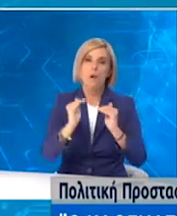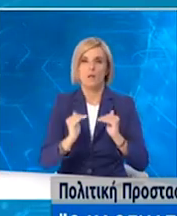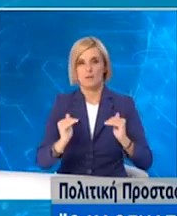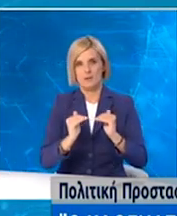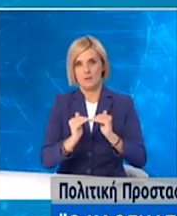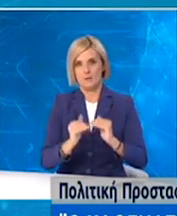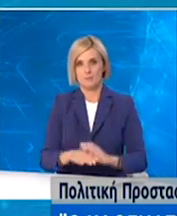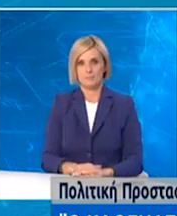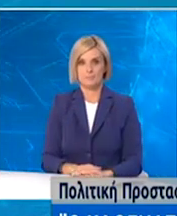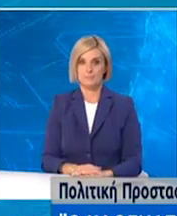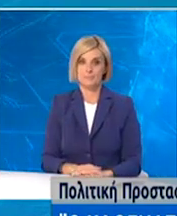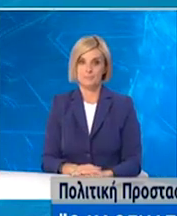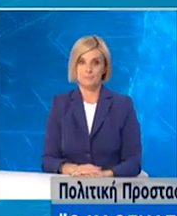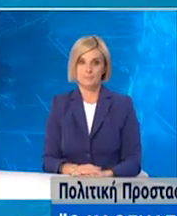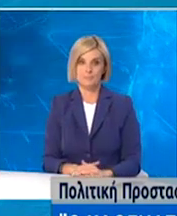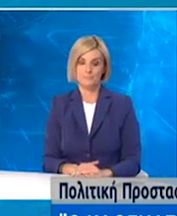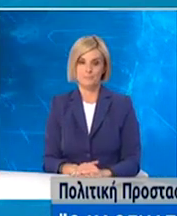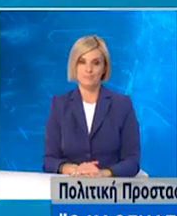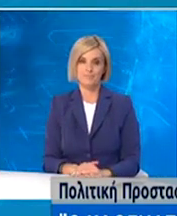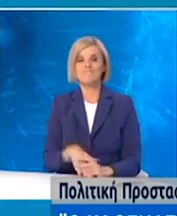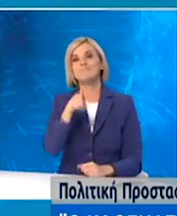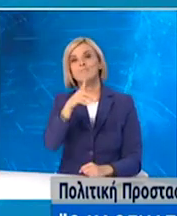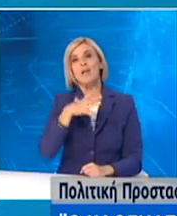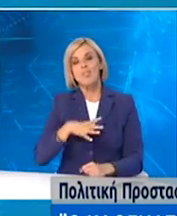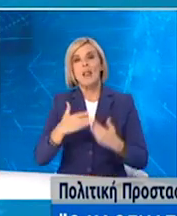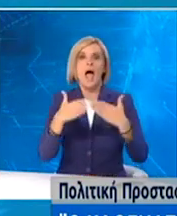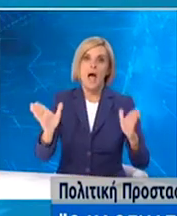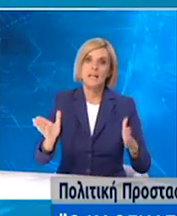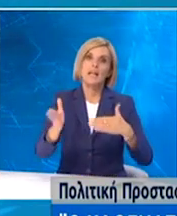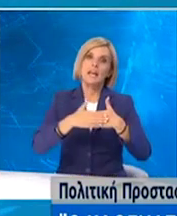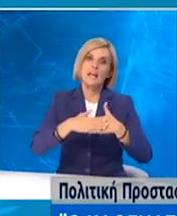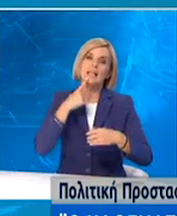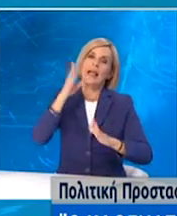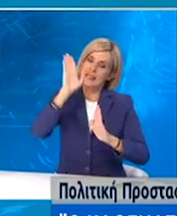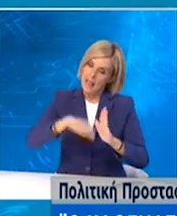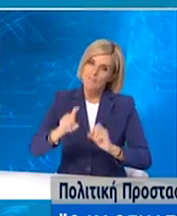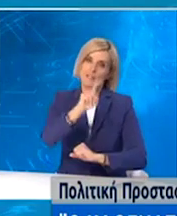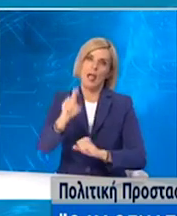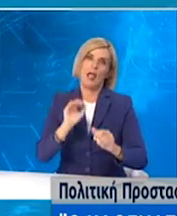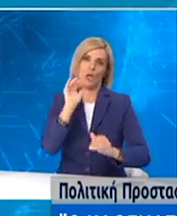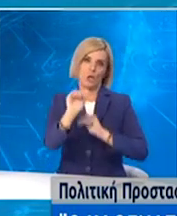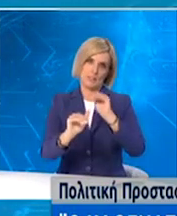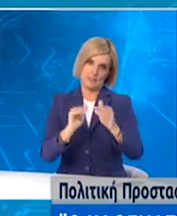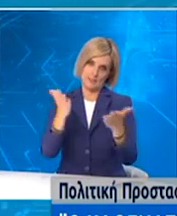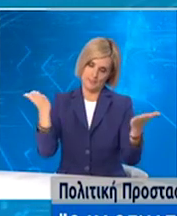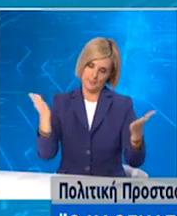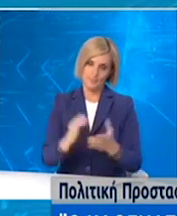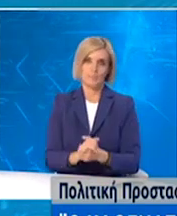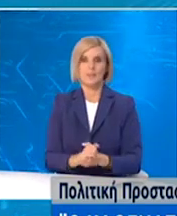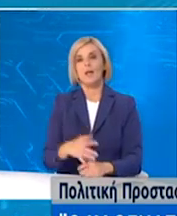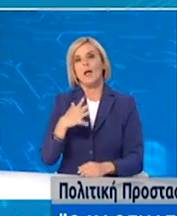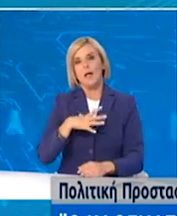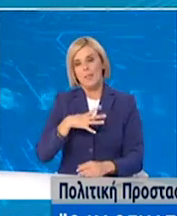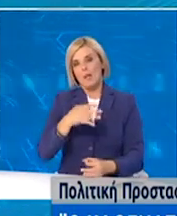Κυρία Παπακοστοπούλου θέλει και να ανοίξει και να κλείσει τη σημερινή πρώτη συνέντευξη, οπότε με χαρά να πάρουμε την τελευταία ερώτηση. Εγώ πάντως ήθελα να διευκρινίσω και να γυρίσω